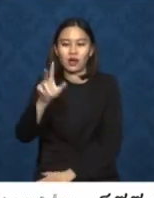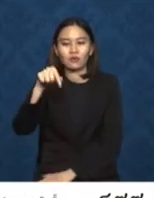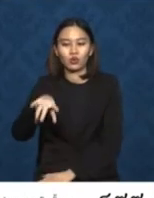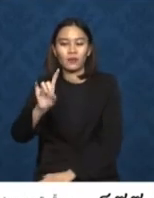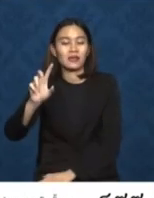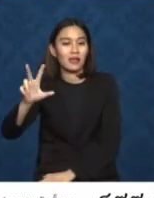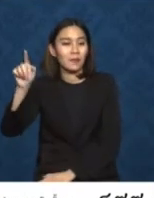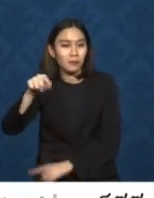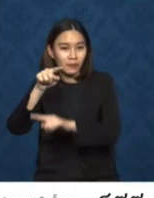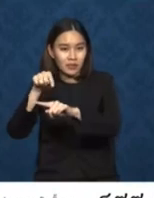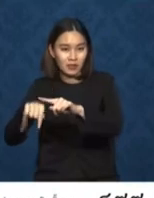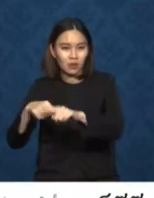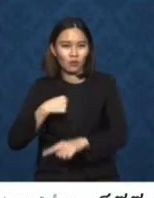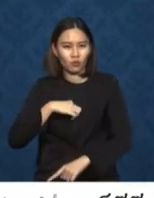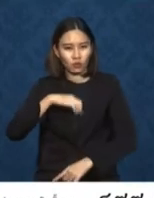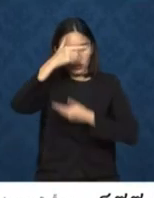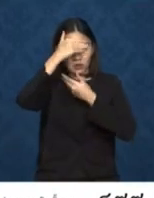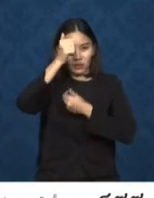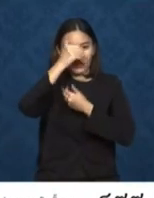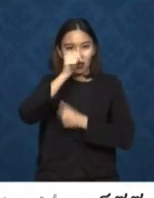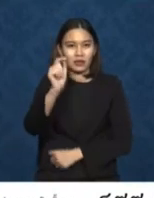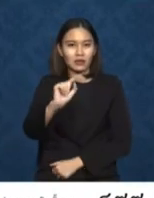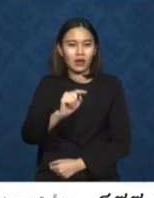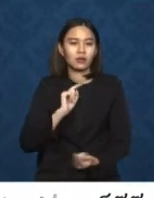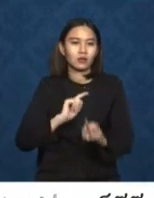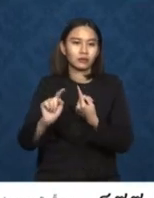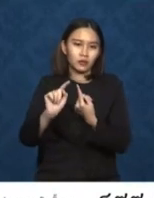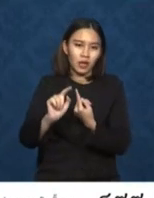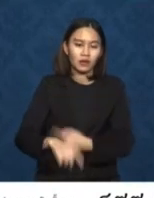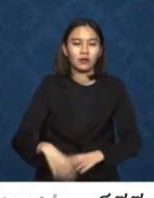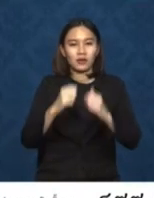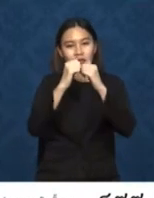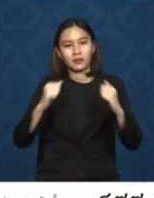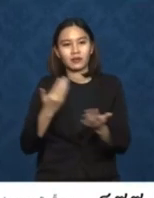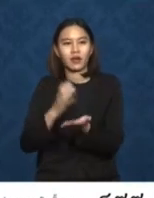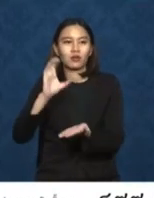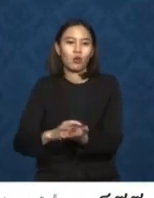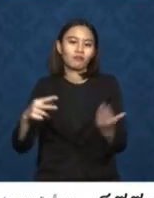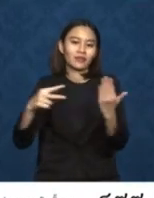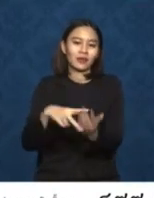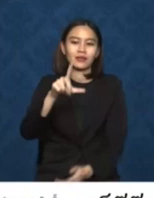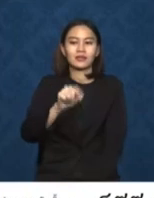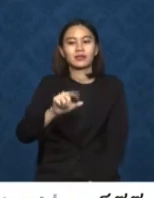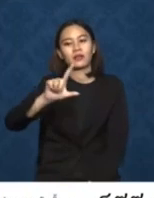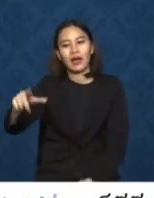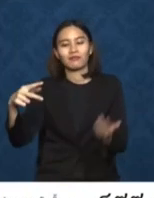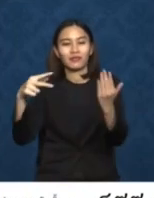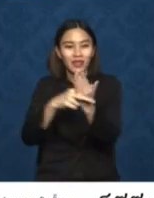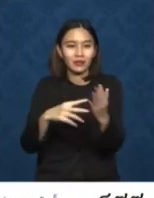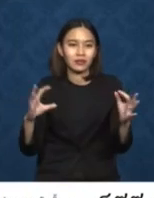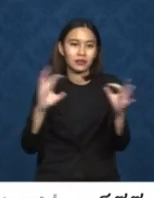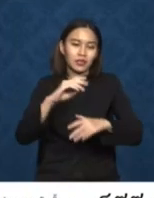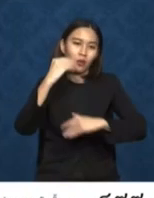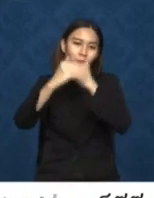83%แต่สวทผมสนใจครับคอการที่สำนบประมาณได้ตัดงบประณ 20 ลานบาทที่เกี่ยว